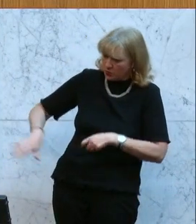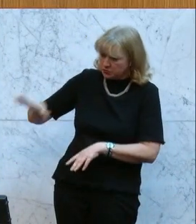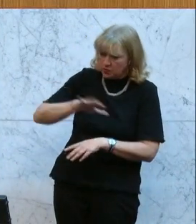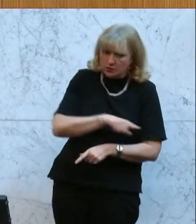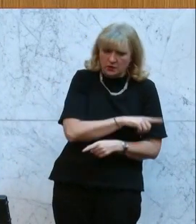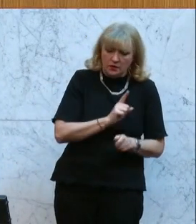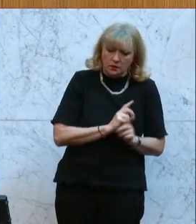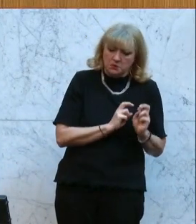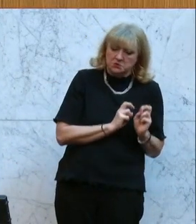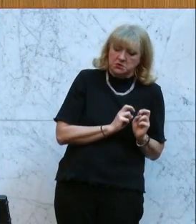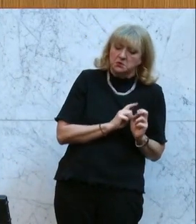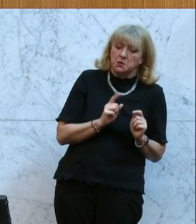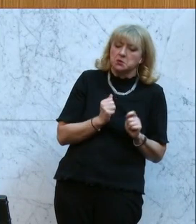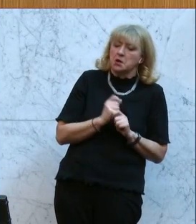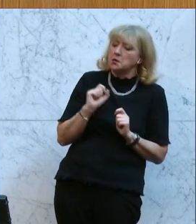elegisch Steinchen rein.